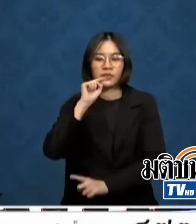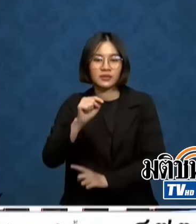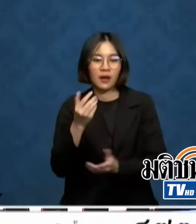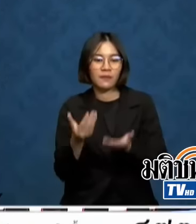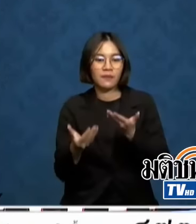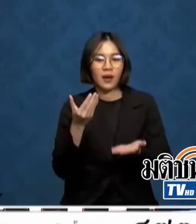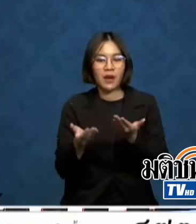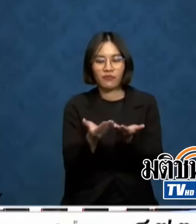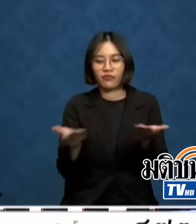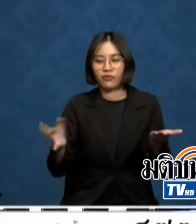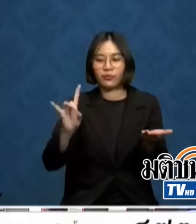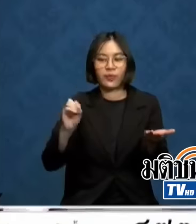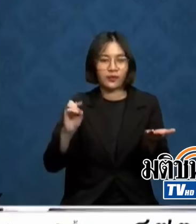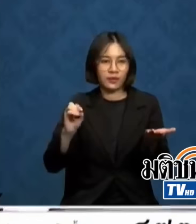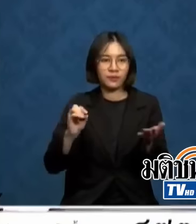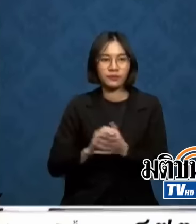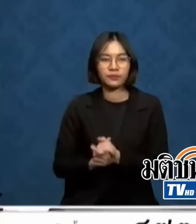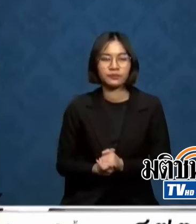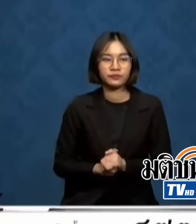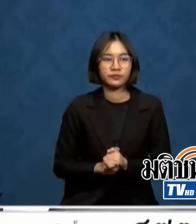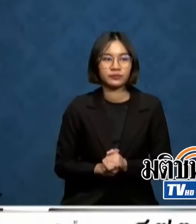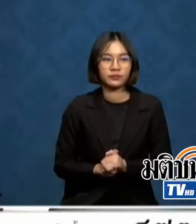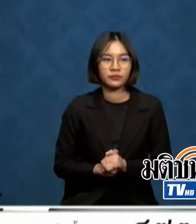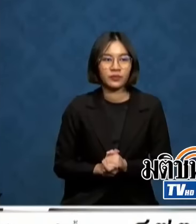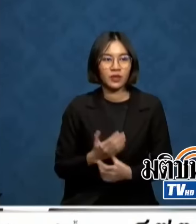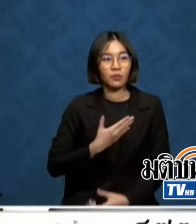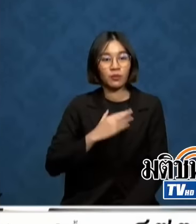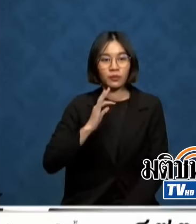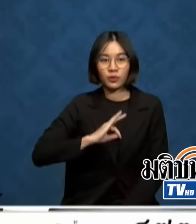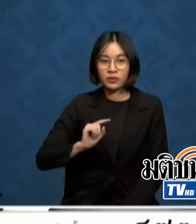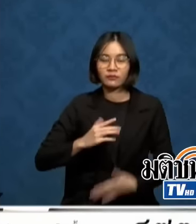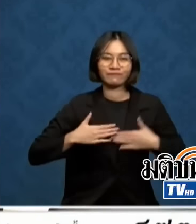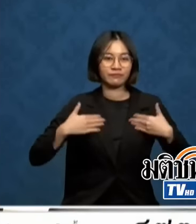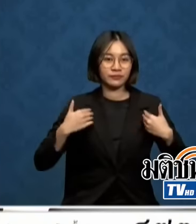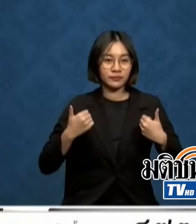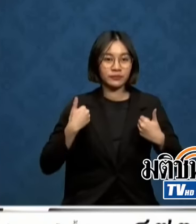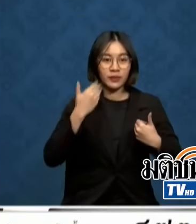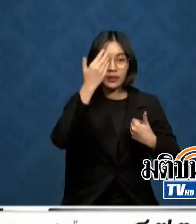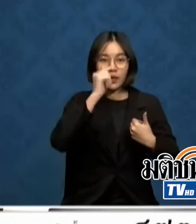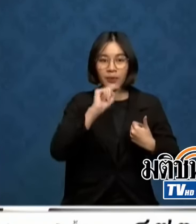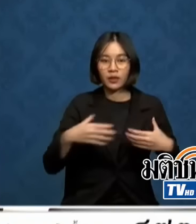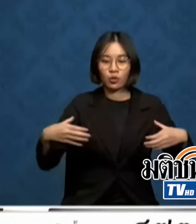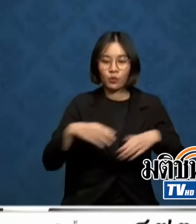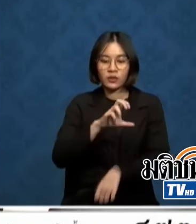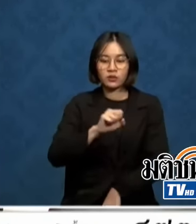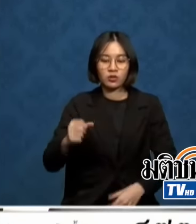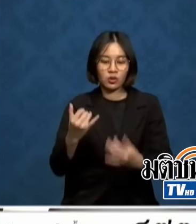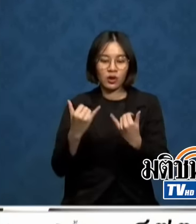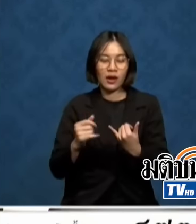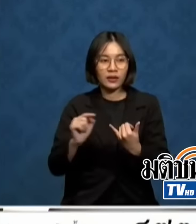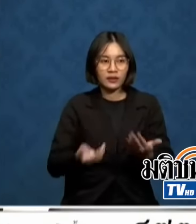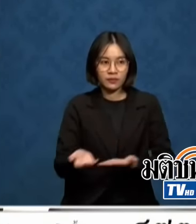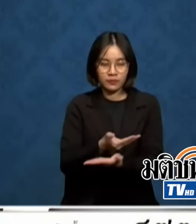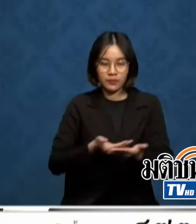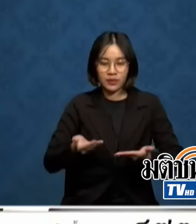เอ่อเกือบจะ 80ฉบับด้วยกันท่านประนาครับในมุมนึงวันนี้ผมรู้สึกยินดีเป็นอย่างยิ่งครับที่สภาผู้แทนราษฎรแห่งนี้จะ